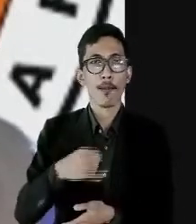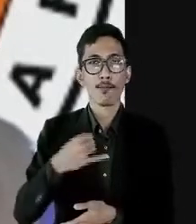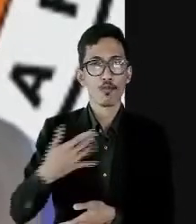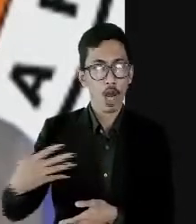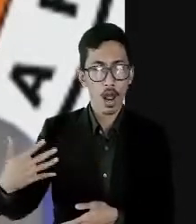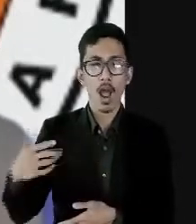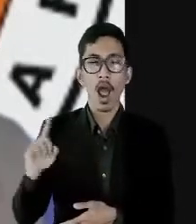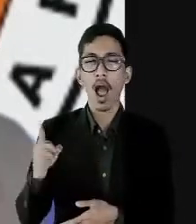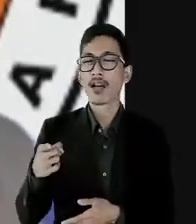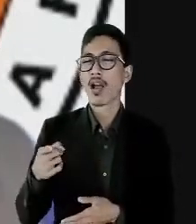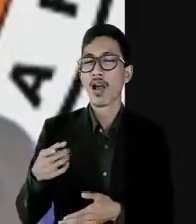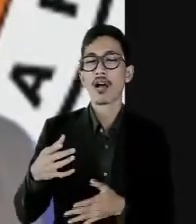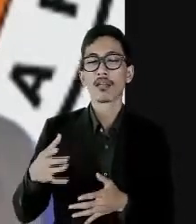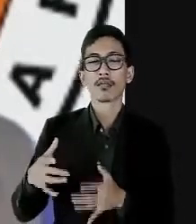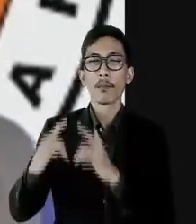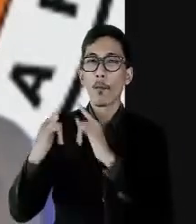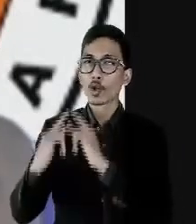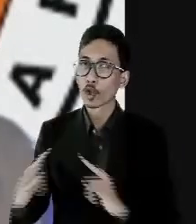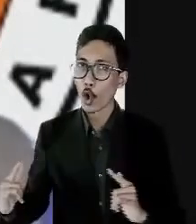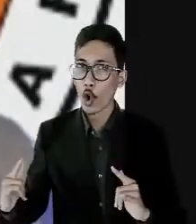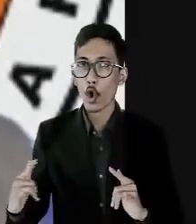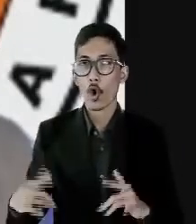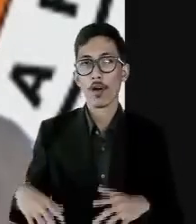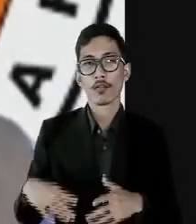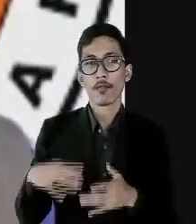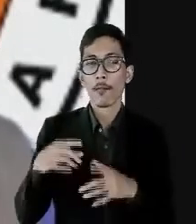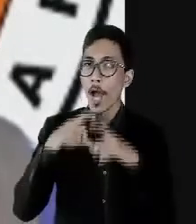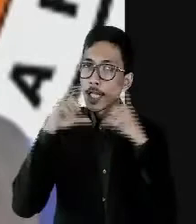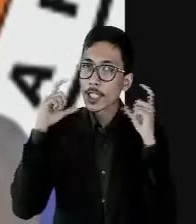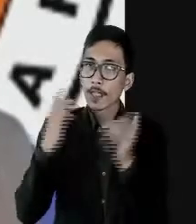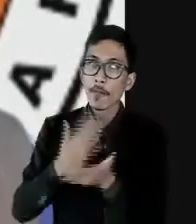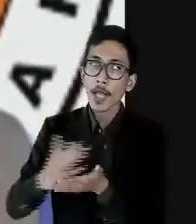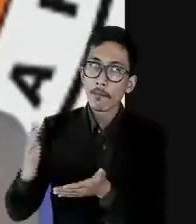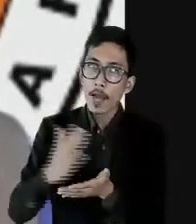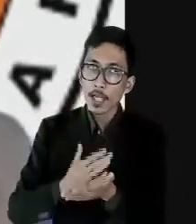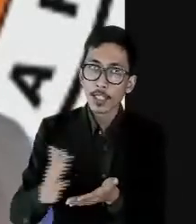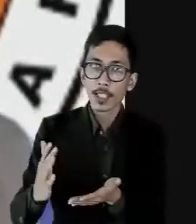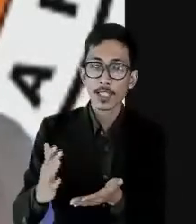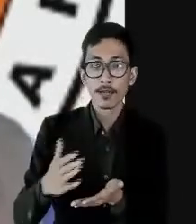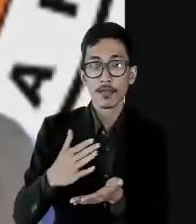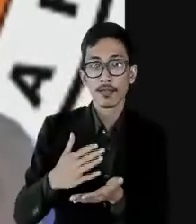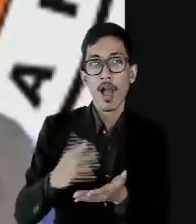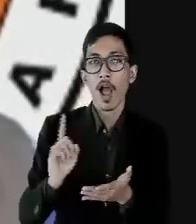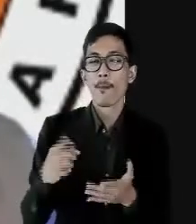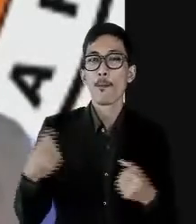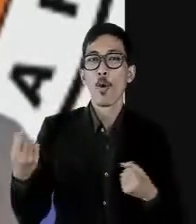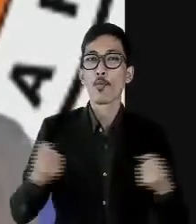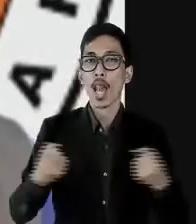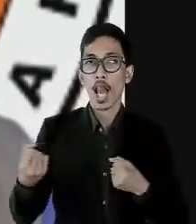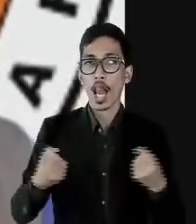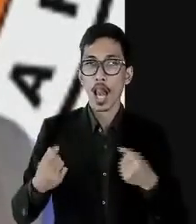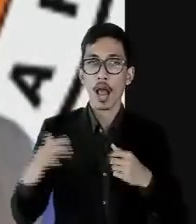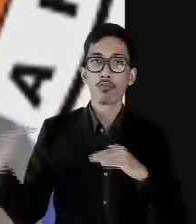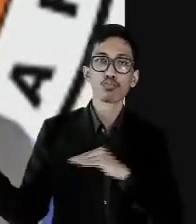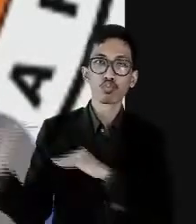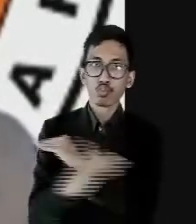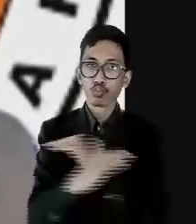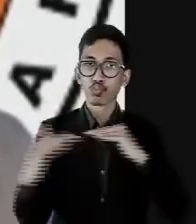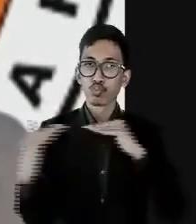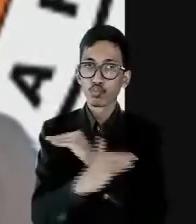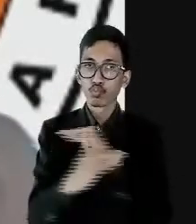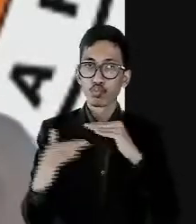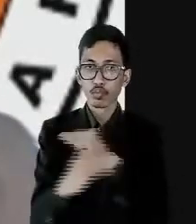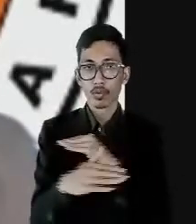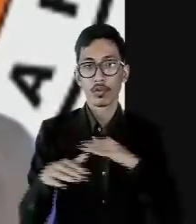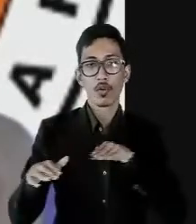sudah ada gerai dan juga pembagian masker, baik itu melalui mobil yang secara mobile terus bergerak